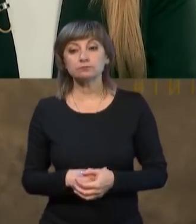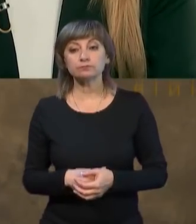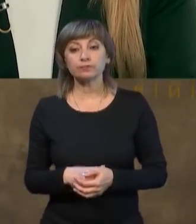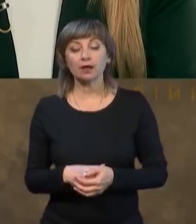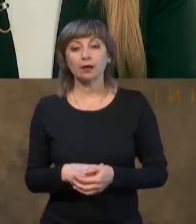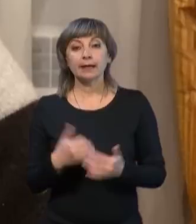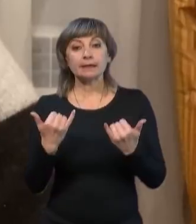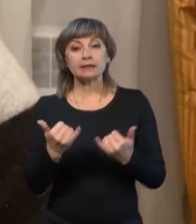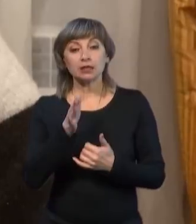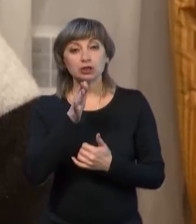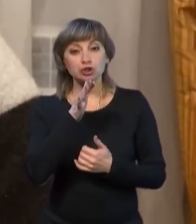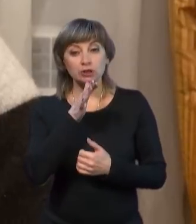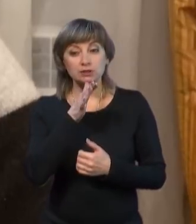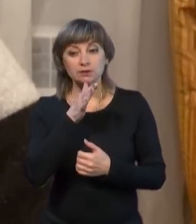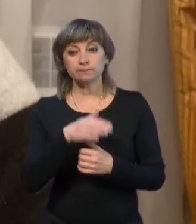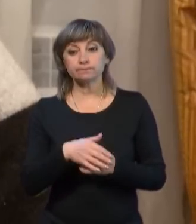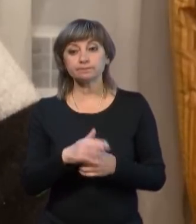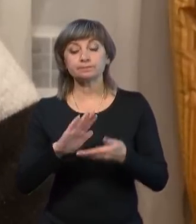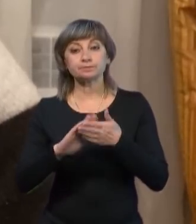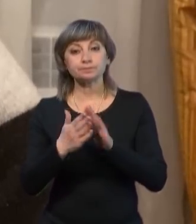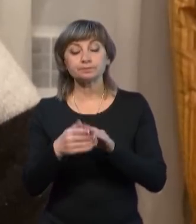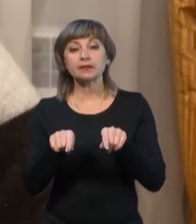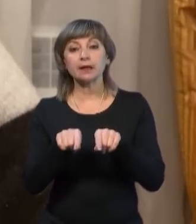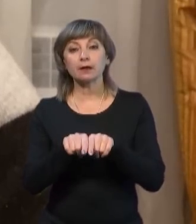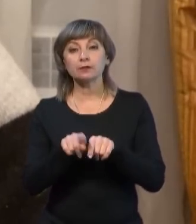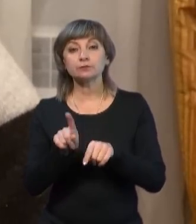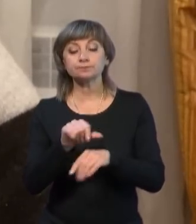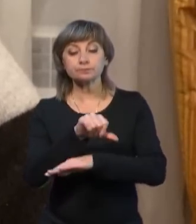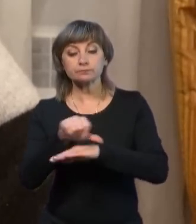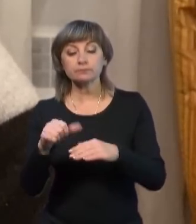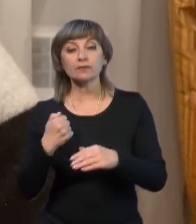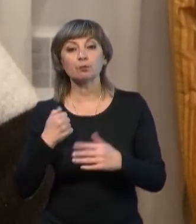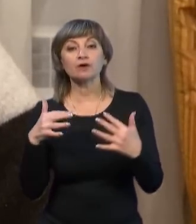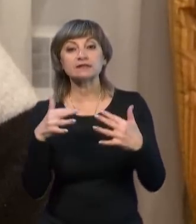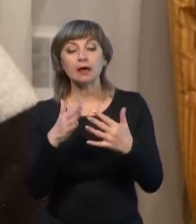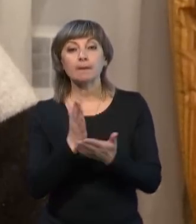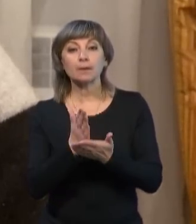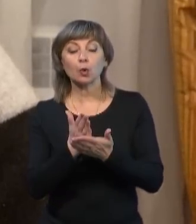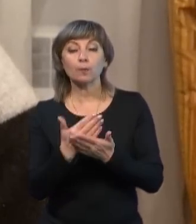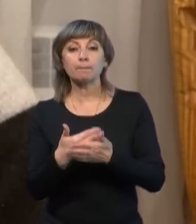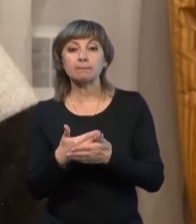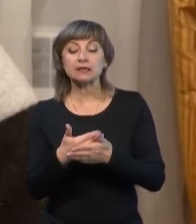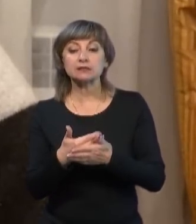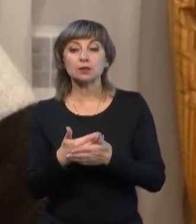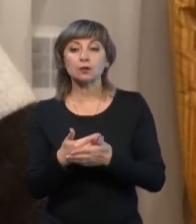Ну, на даний час ситуація такова, що лінія бойового зіткнення проходить десь приблизно